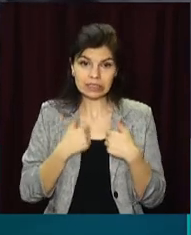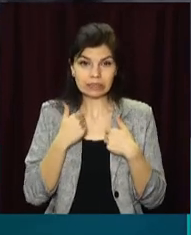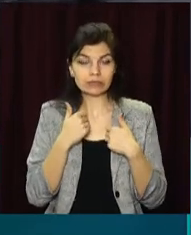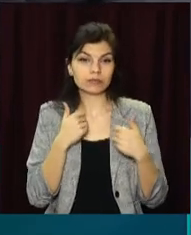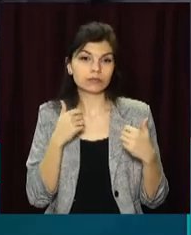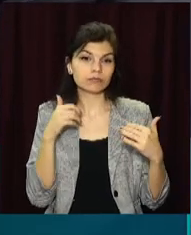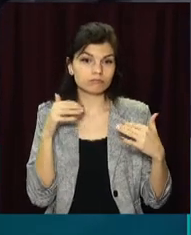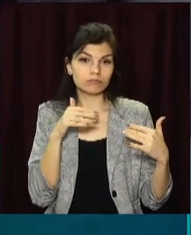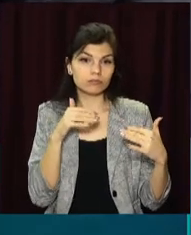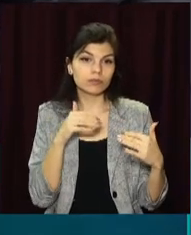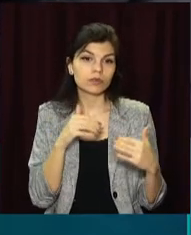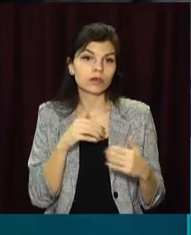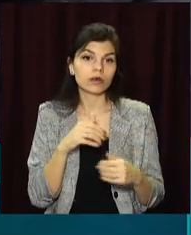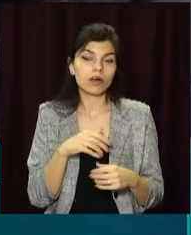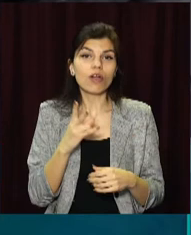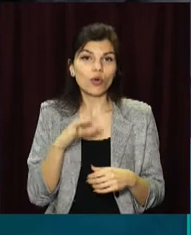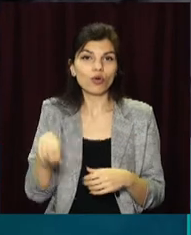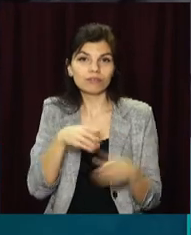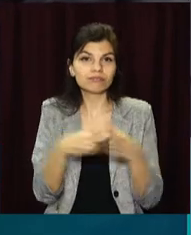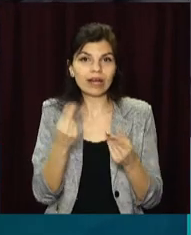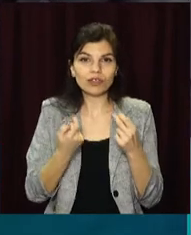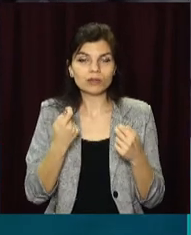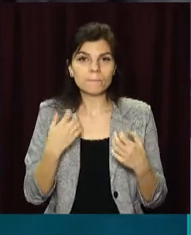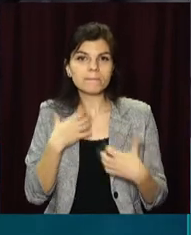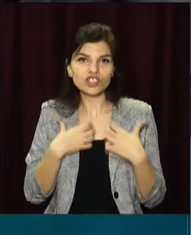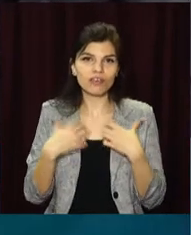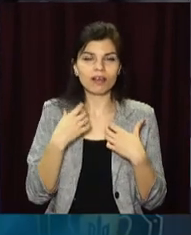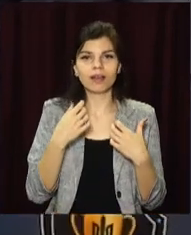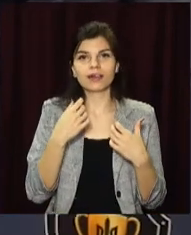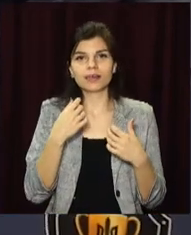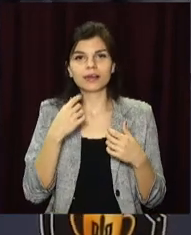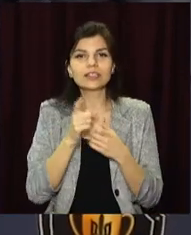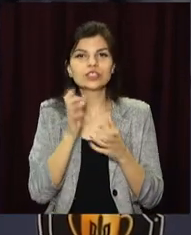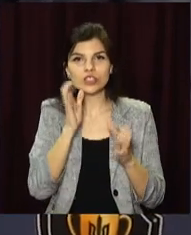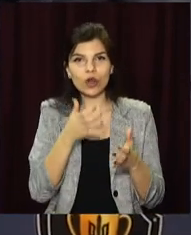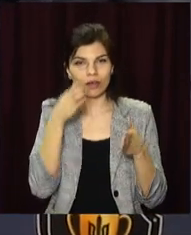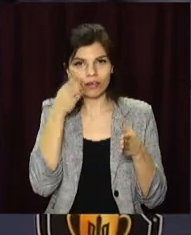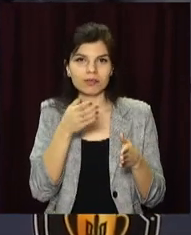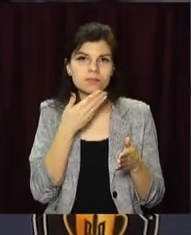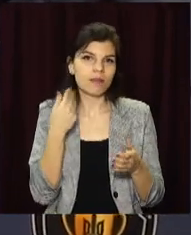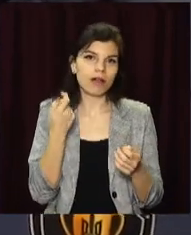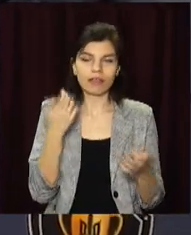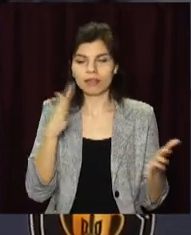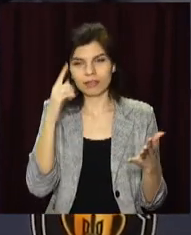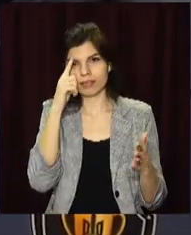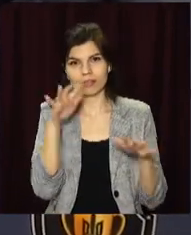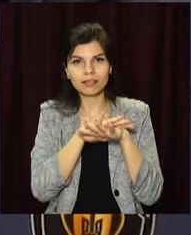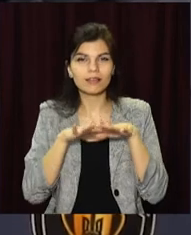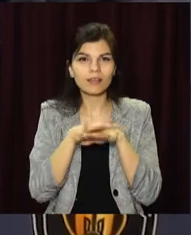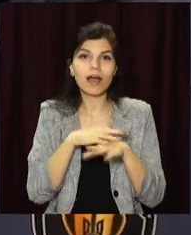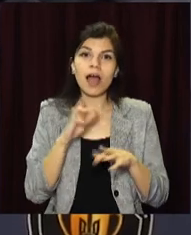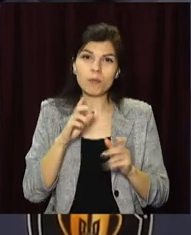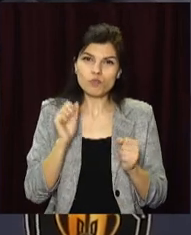Но мне кажется, ребята чуть переволновались с серьезного соперника. Могли